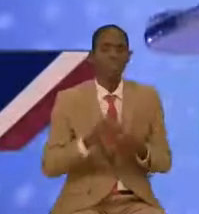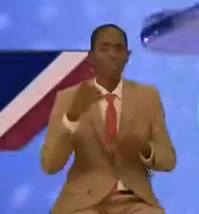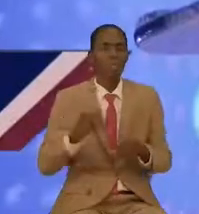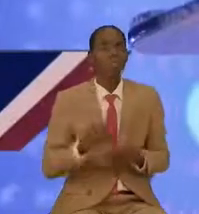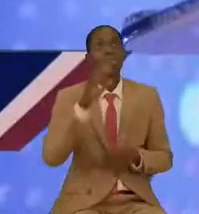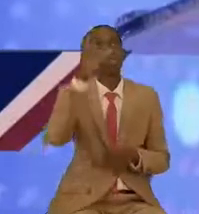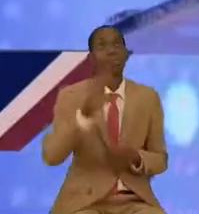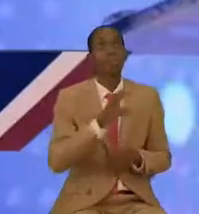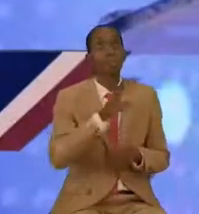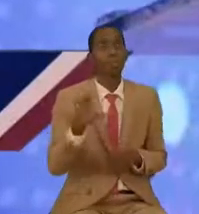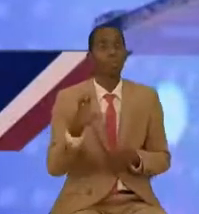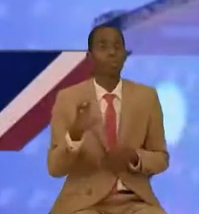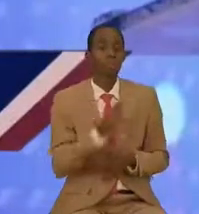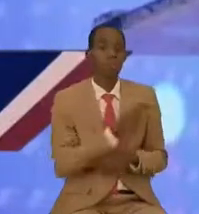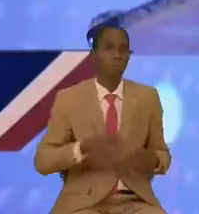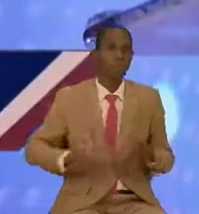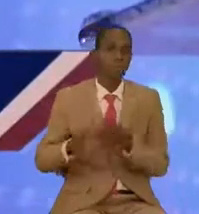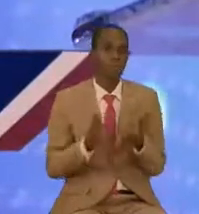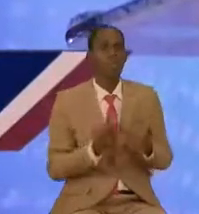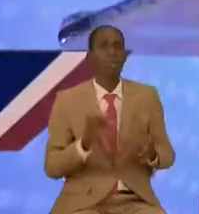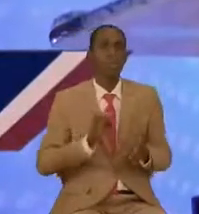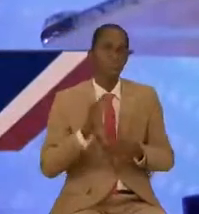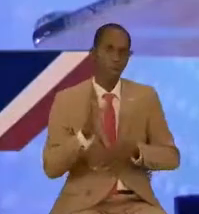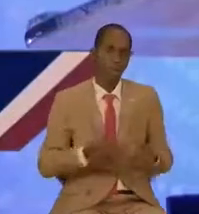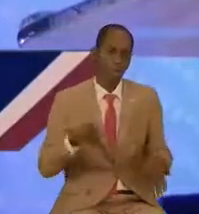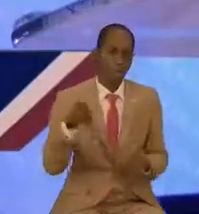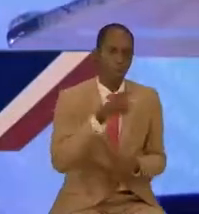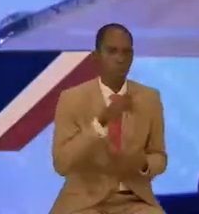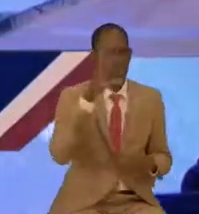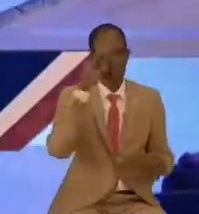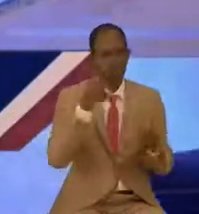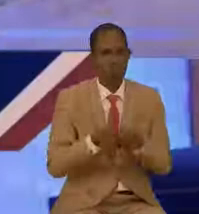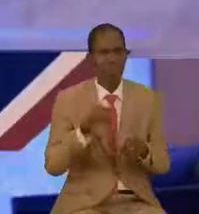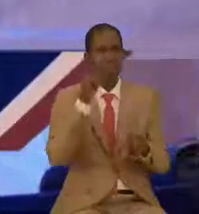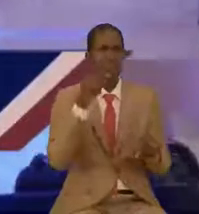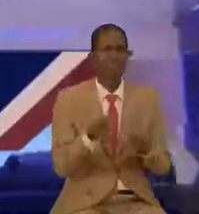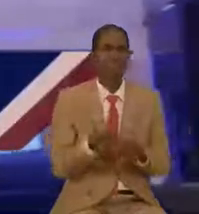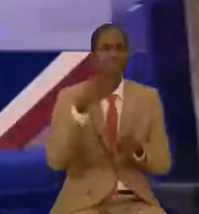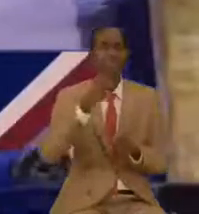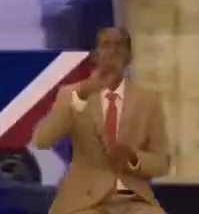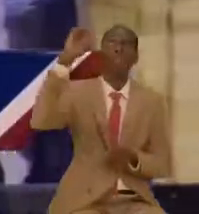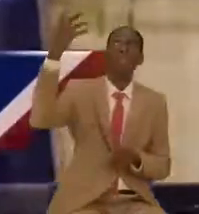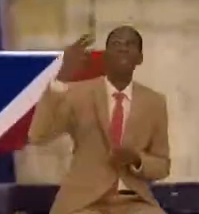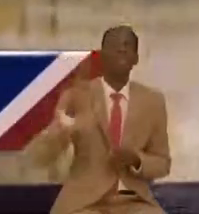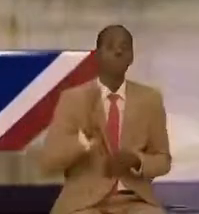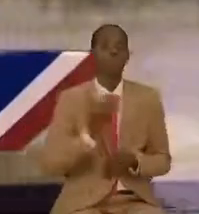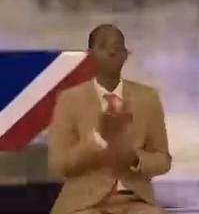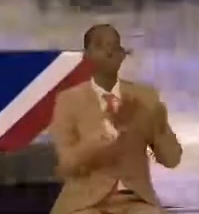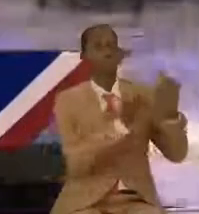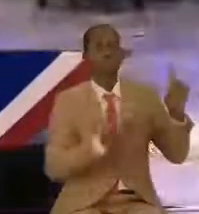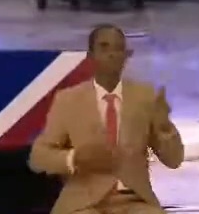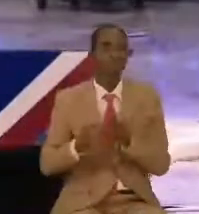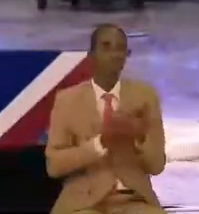si c'est placé dans la voie, dans la croix de Christ, je vous appelle frère, que la grâce de